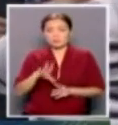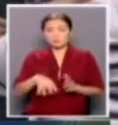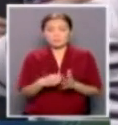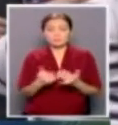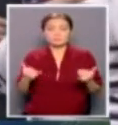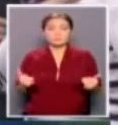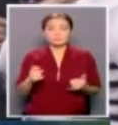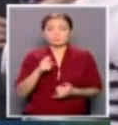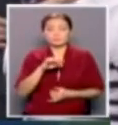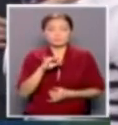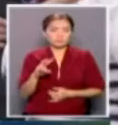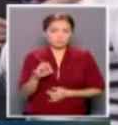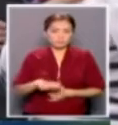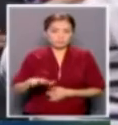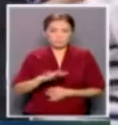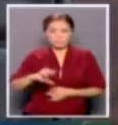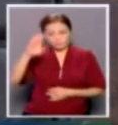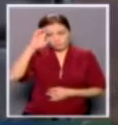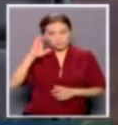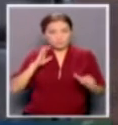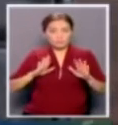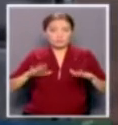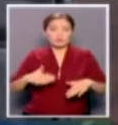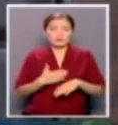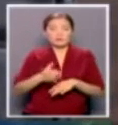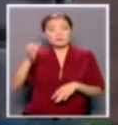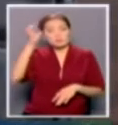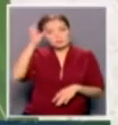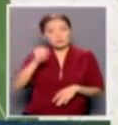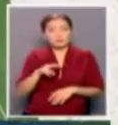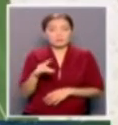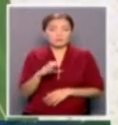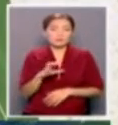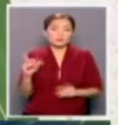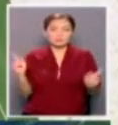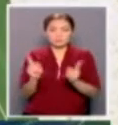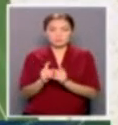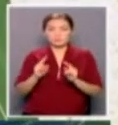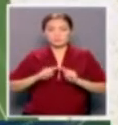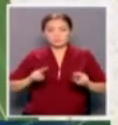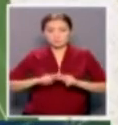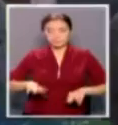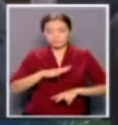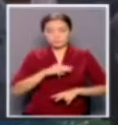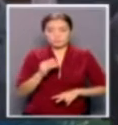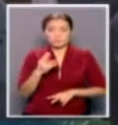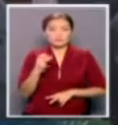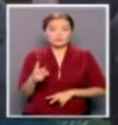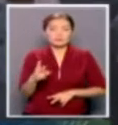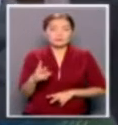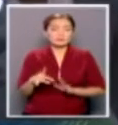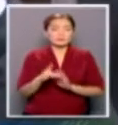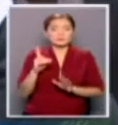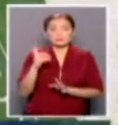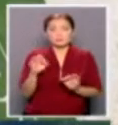орай Халел Досмұхамбетов атындағы Атырау мемлекеттік университетінде ақын Алмас Ахметбекұлы дәріс оқыды. Жұмекен танушы ақынның таңдаулы